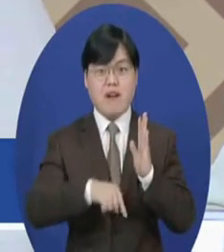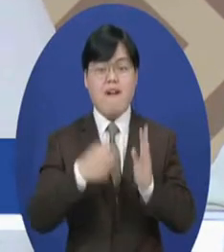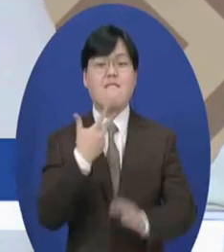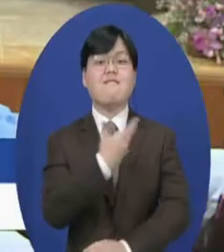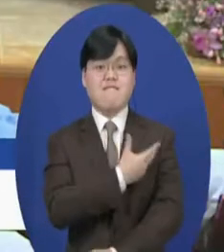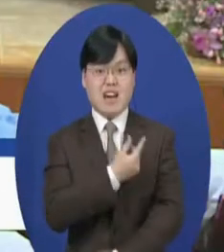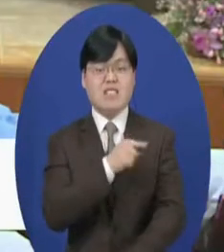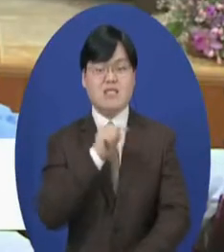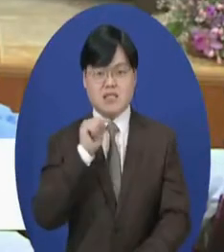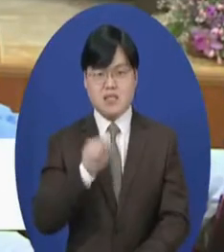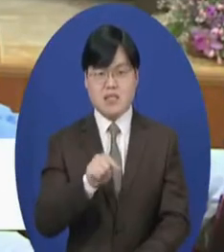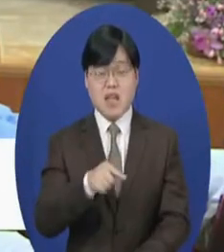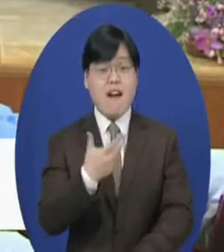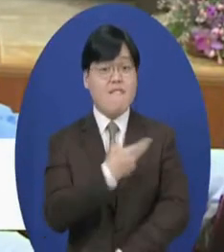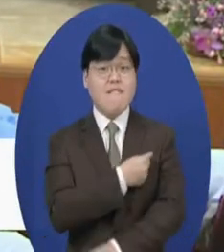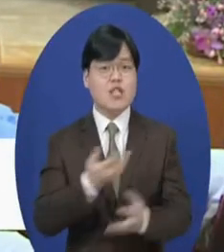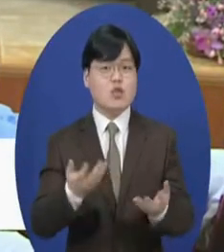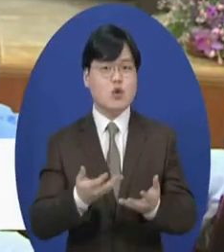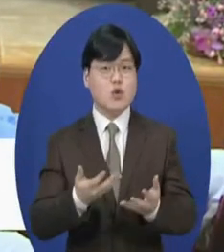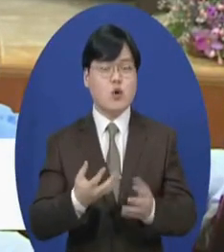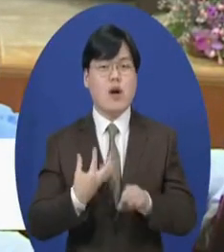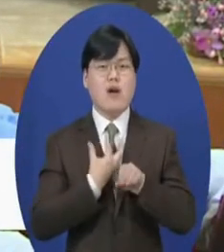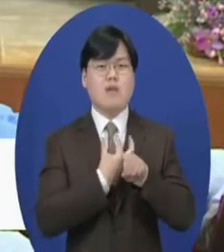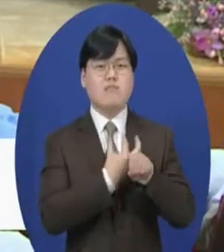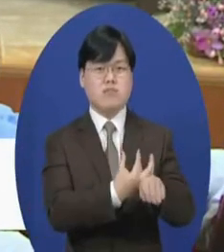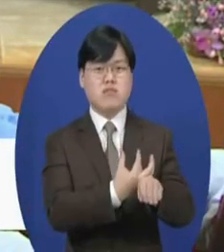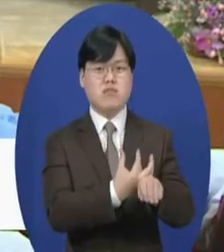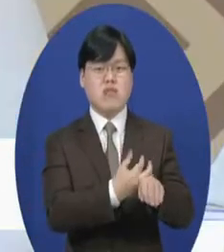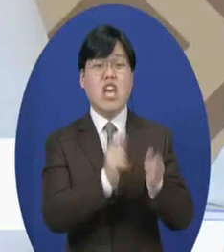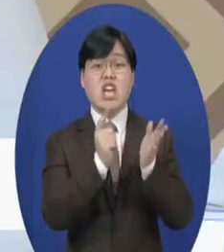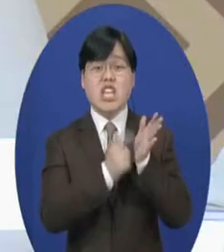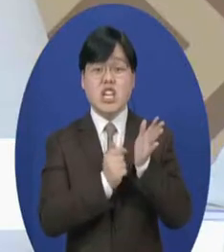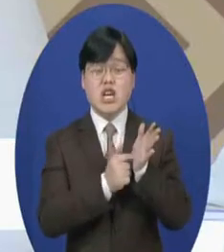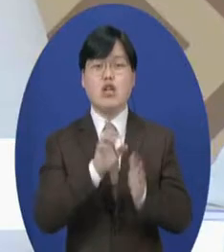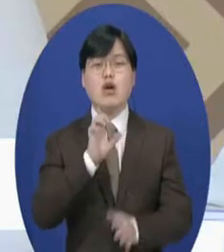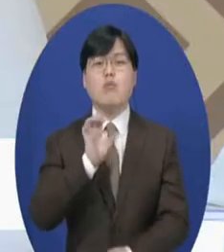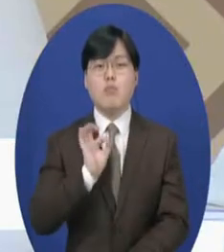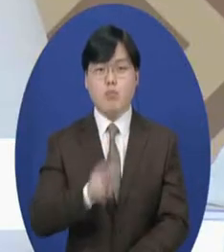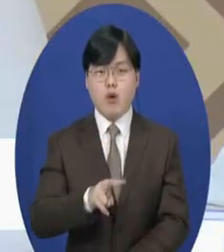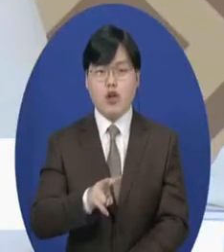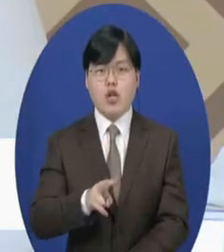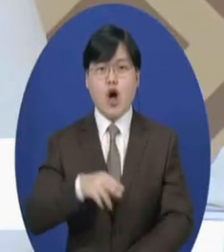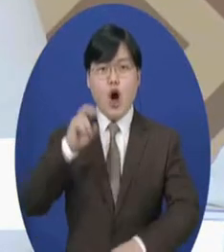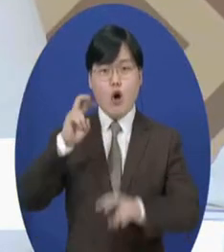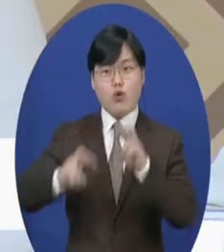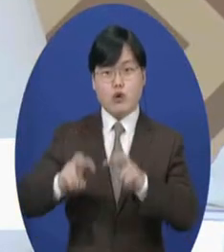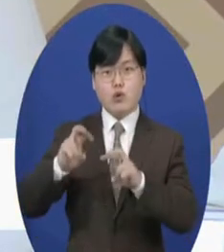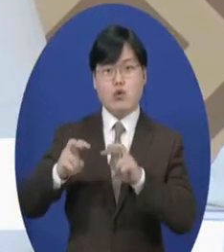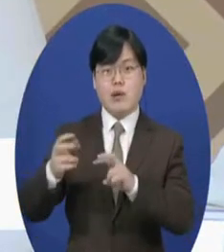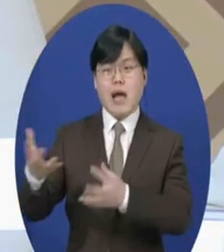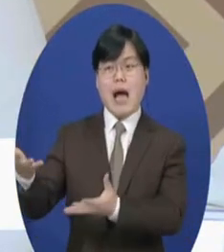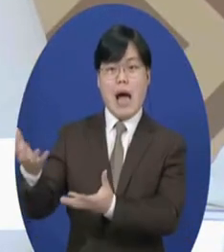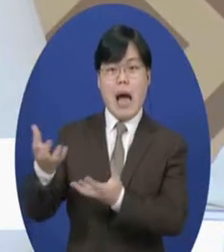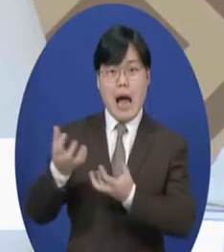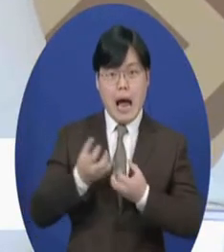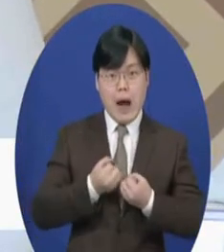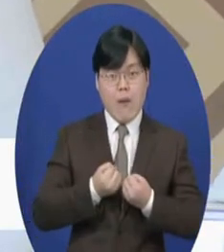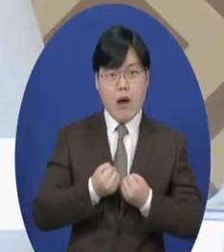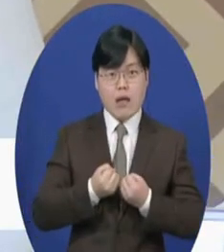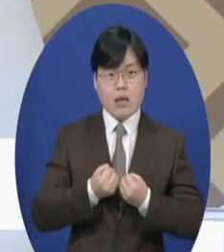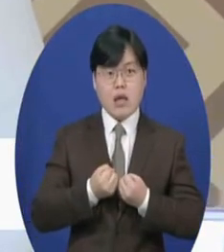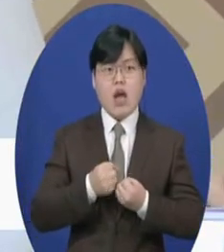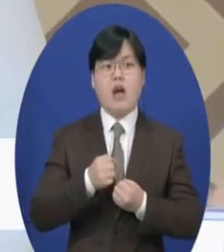энэ вакцин байгаа. Тэгэхээр энэ вакциныг бид нэр тээвэрлэх шаардлага гарвал за тухайн үйлдвэрлэгчээс ирсэн өөрийнх